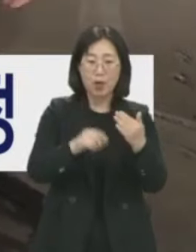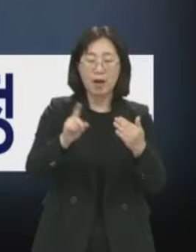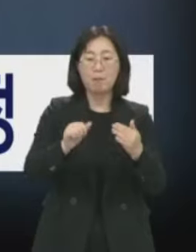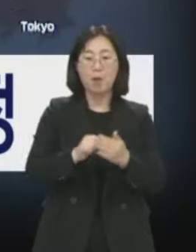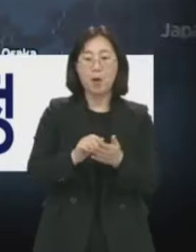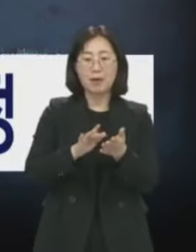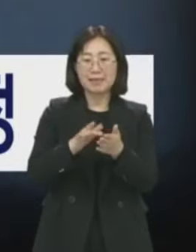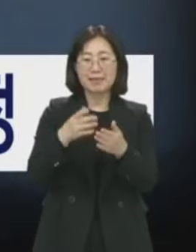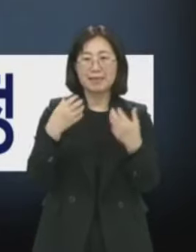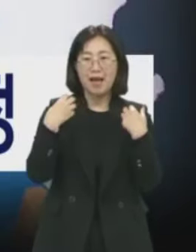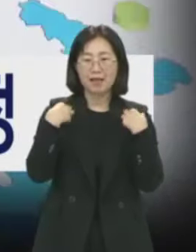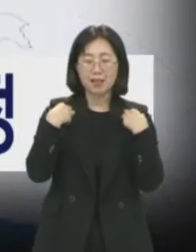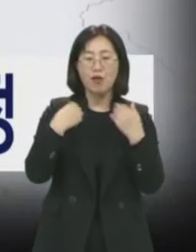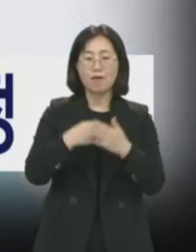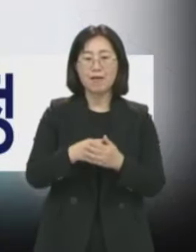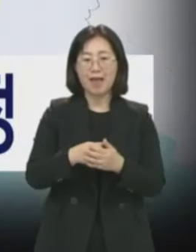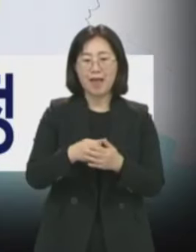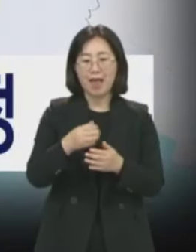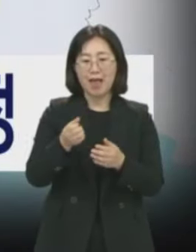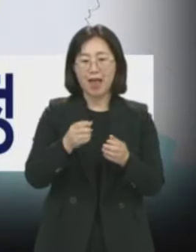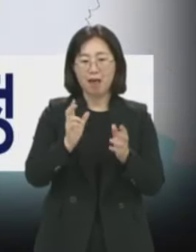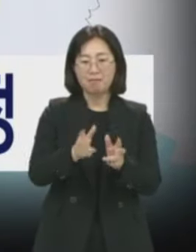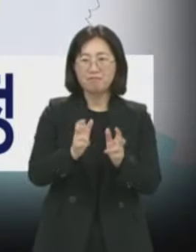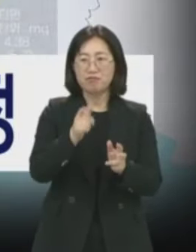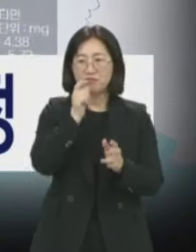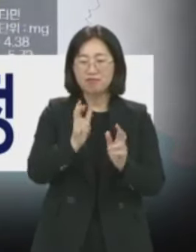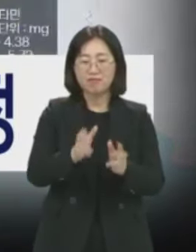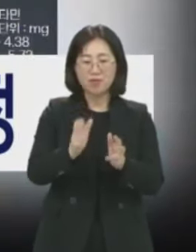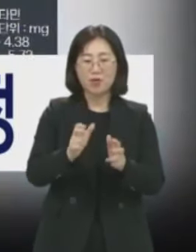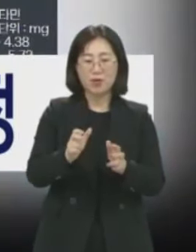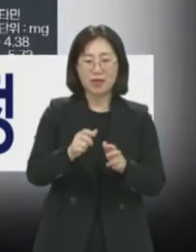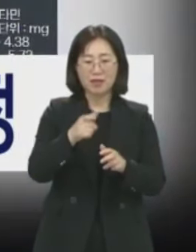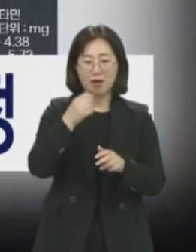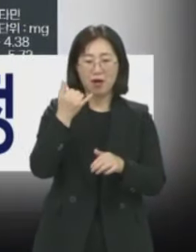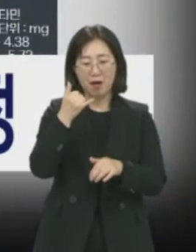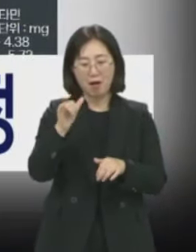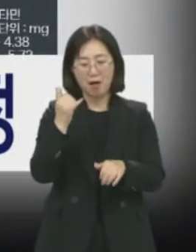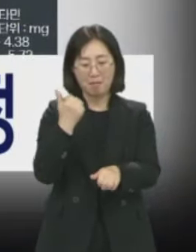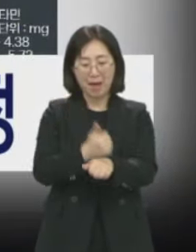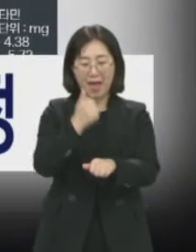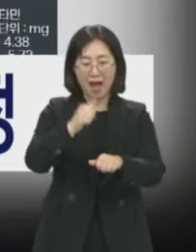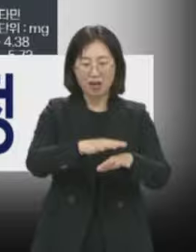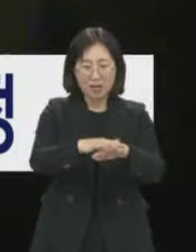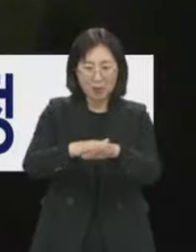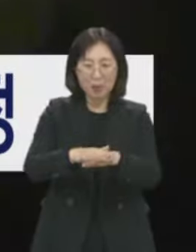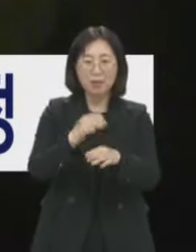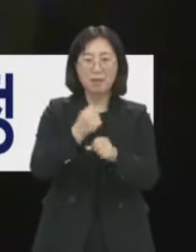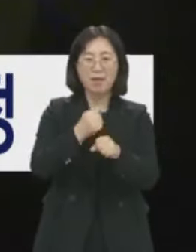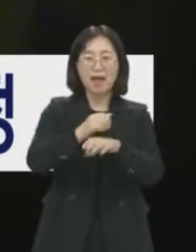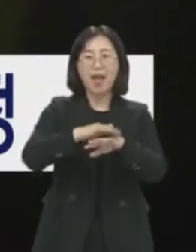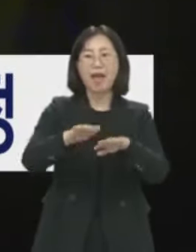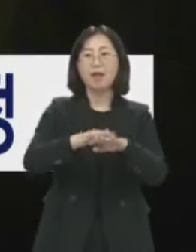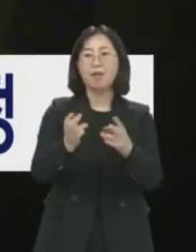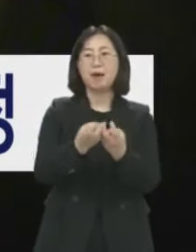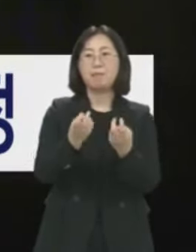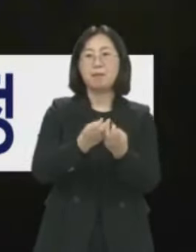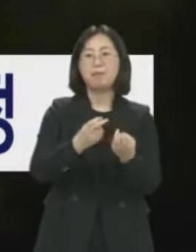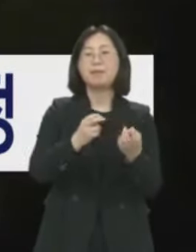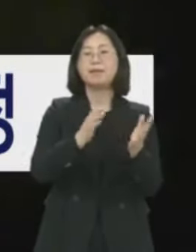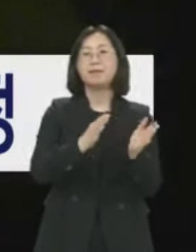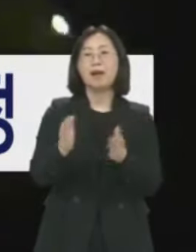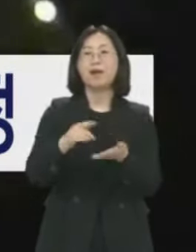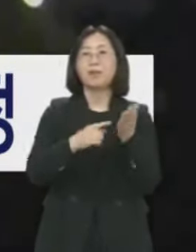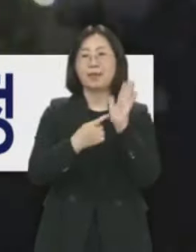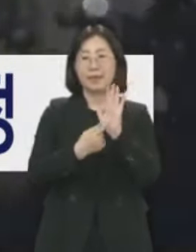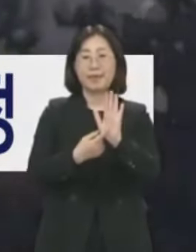식약처의 하수역학 마약 검사 데이터를 토대로 마약 지도를 제작해 과학적 마약 문제 예방과 해결책을 제시한 점이 높은